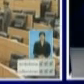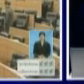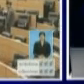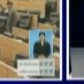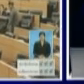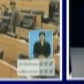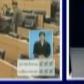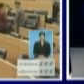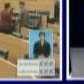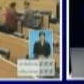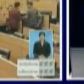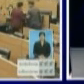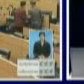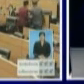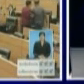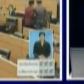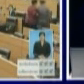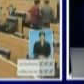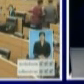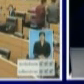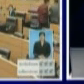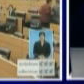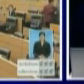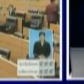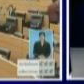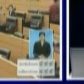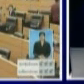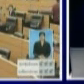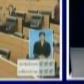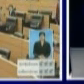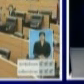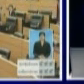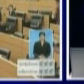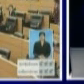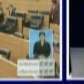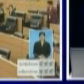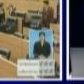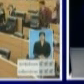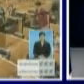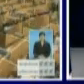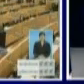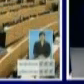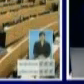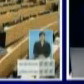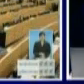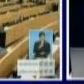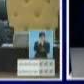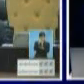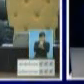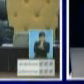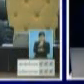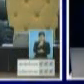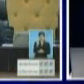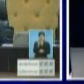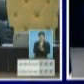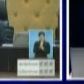ฏิบัติภารกิจของนายกรัฐมนตรีว.5ที่ชั้น7 Four Seasons นั่นแหละพอกลับมาอีกทีนึงสมศักดิ์หายไปเลยกลายเป็นเจริญจันทร์โกมลร